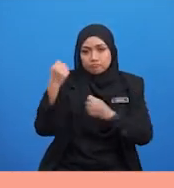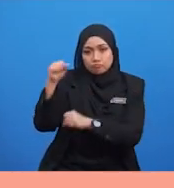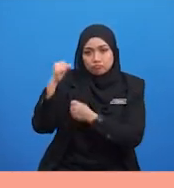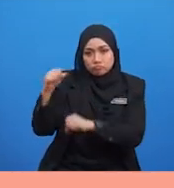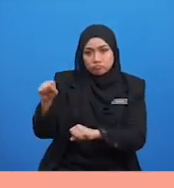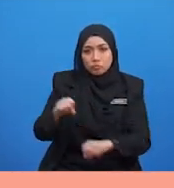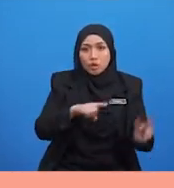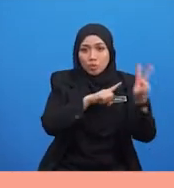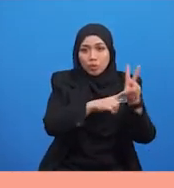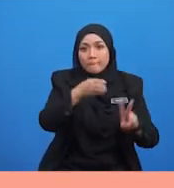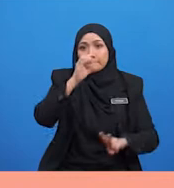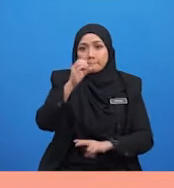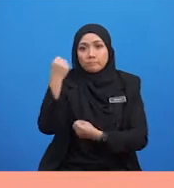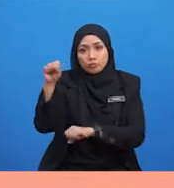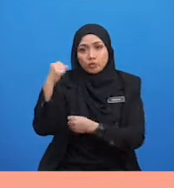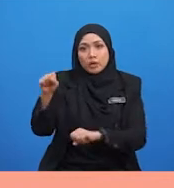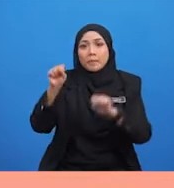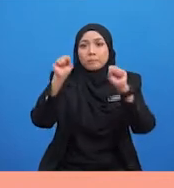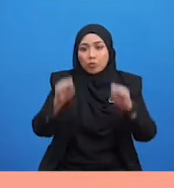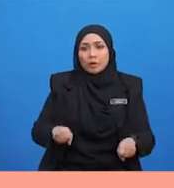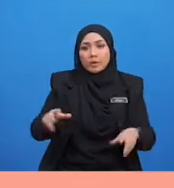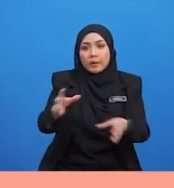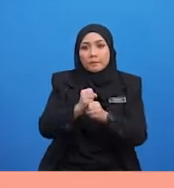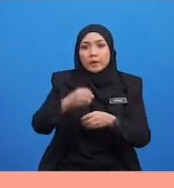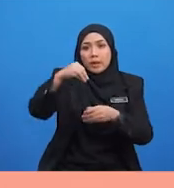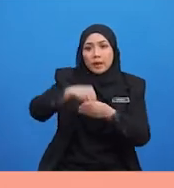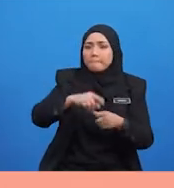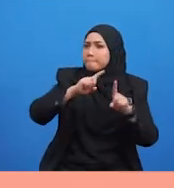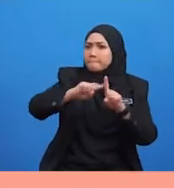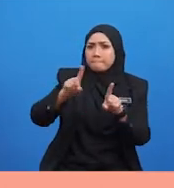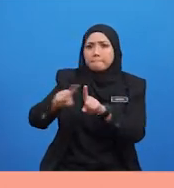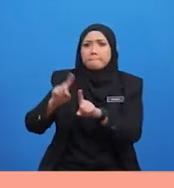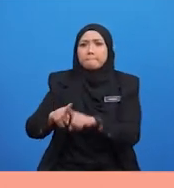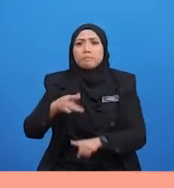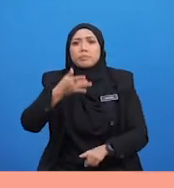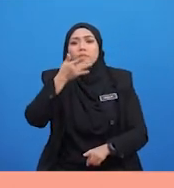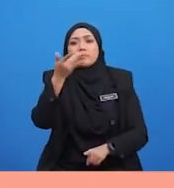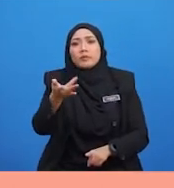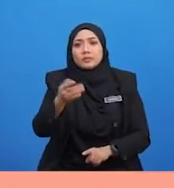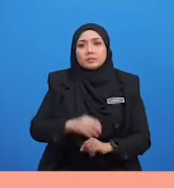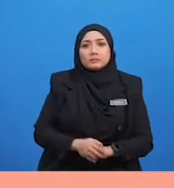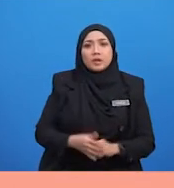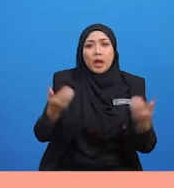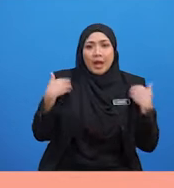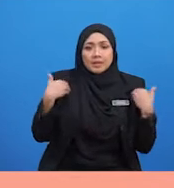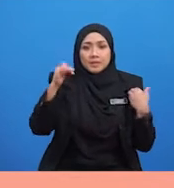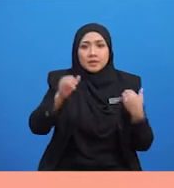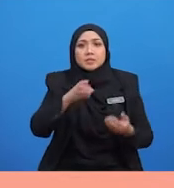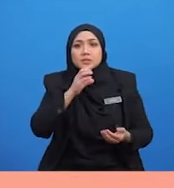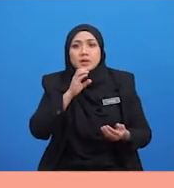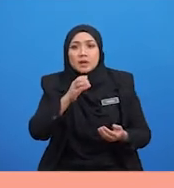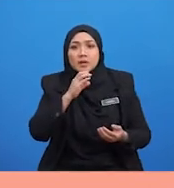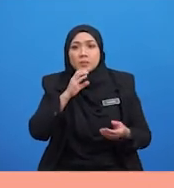Dua, minuman sukan boleh didapati dalam pelbagai rasa. Tiga, ada